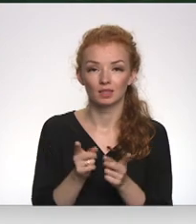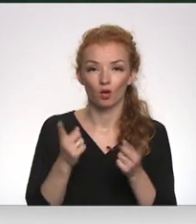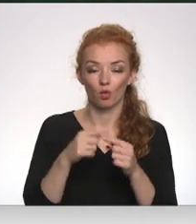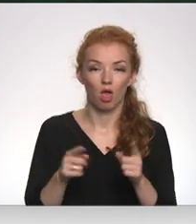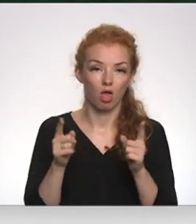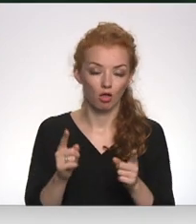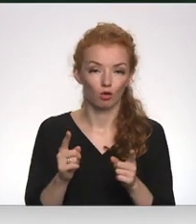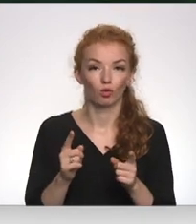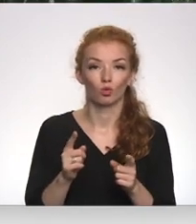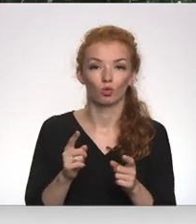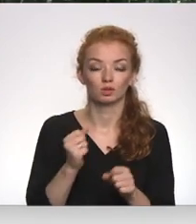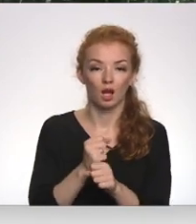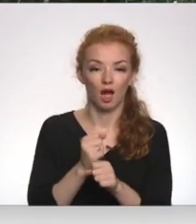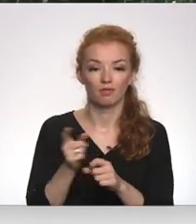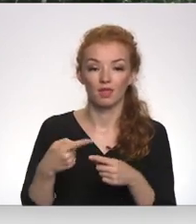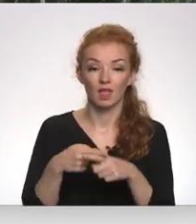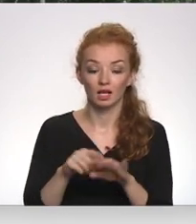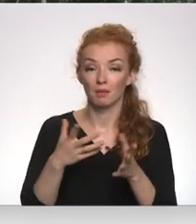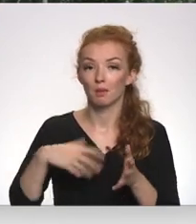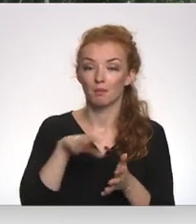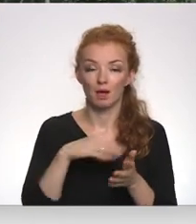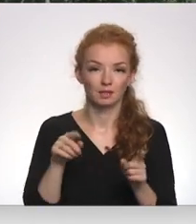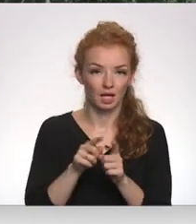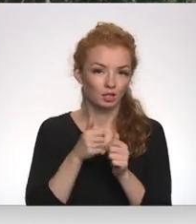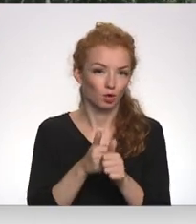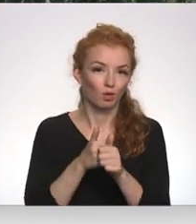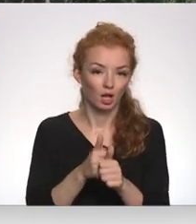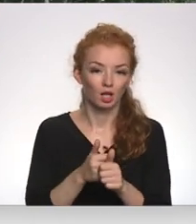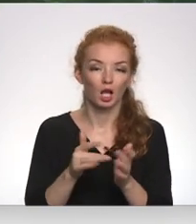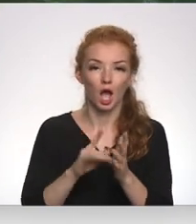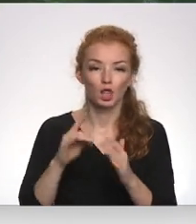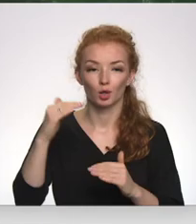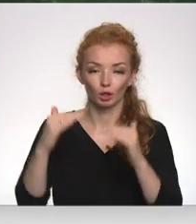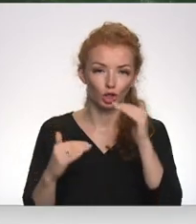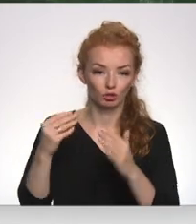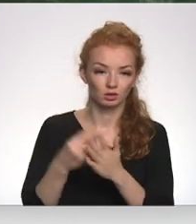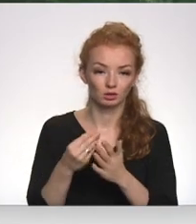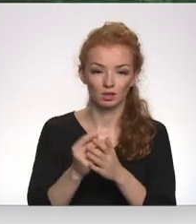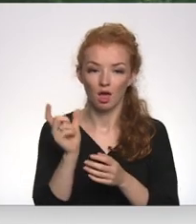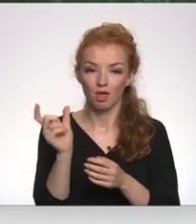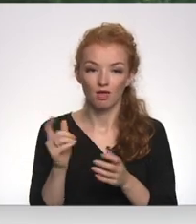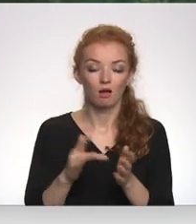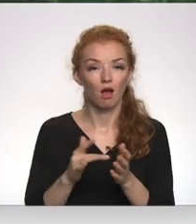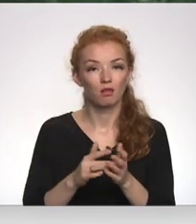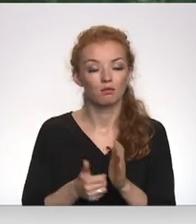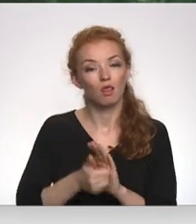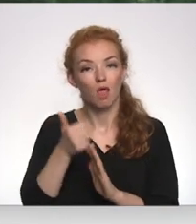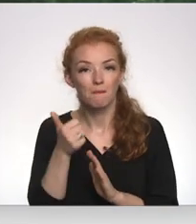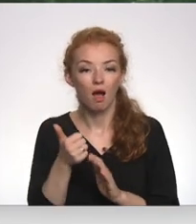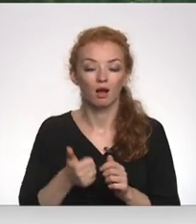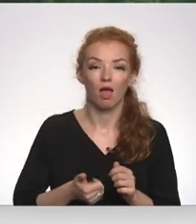darbojās kaut kas no iekārtām. Bet ko mēs vēl darām, sekojam līdz biržas cenai, līdz ar to, kad labāk mums efektīvāk ražot